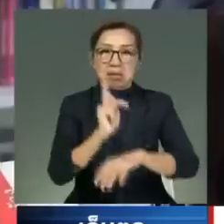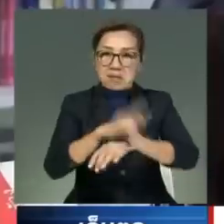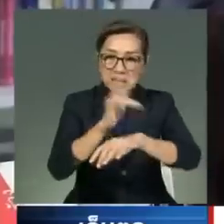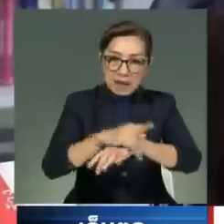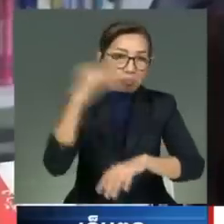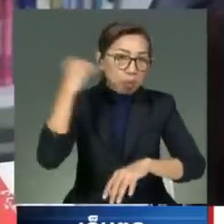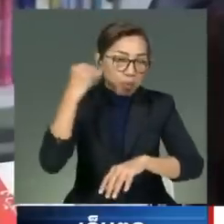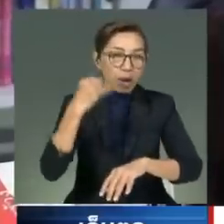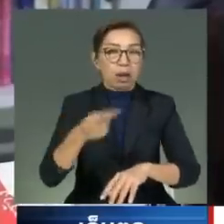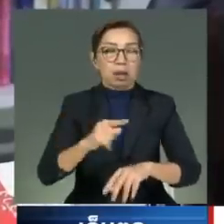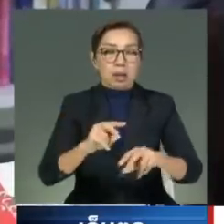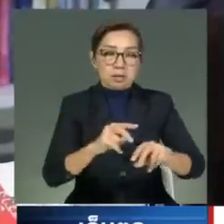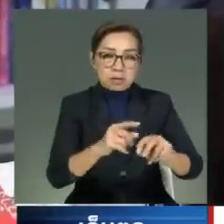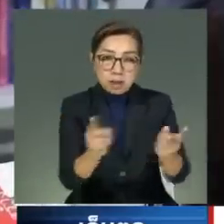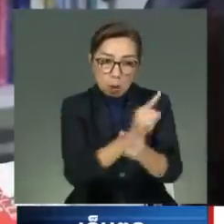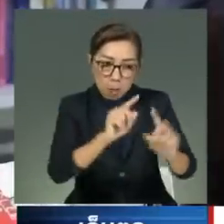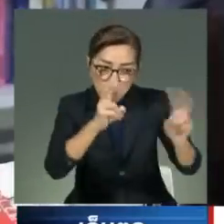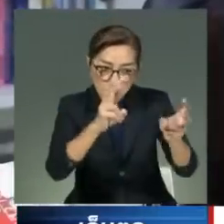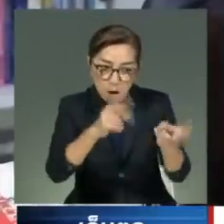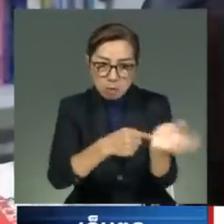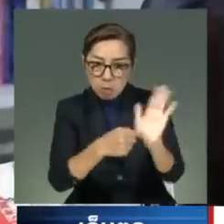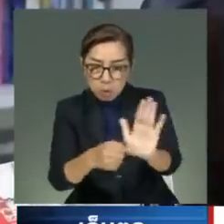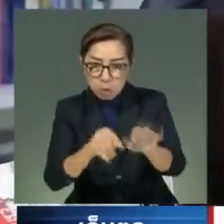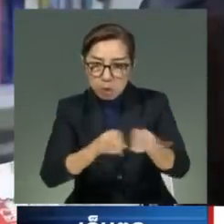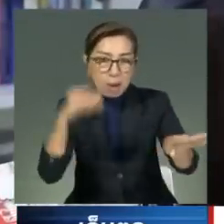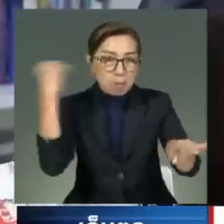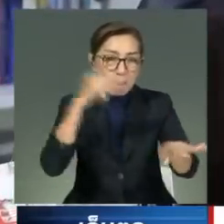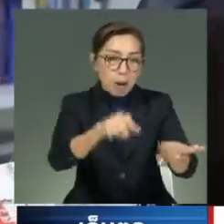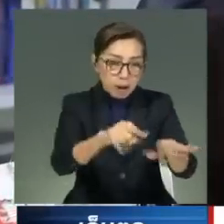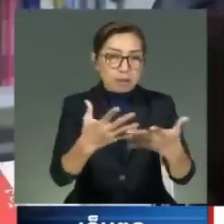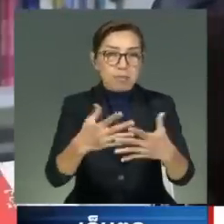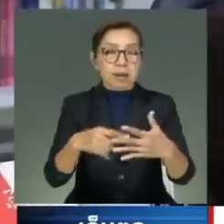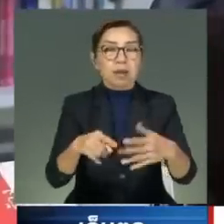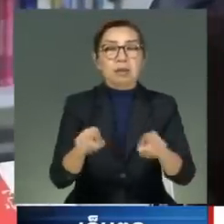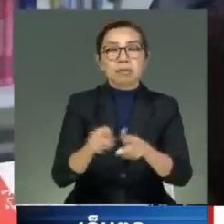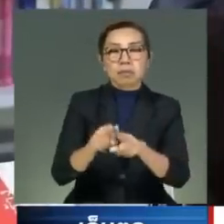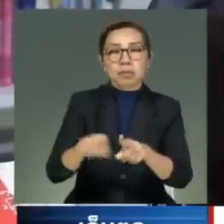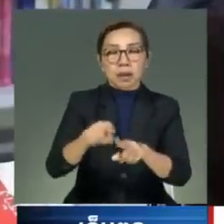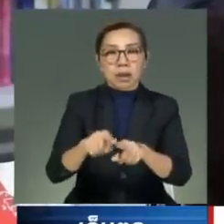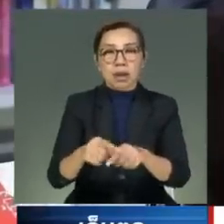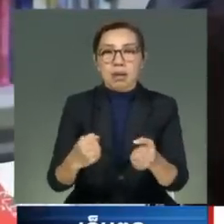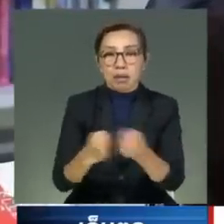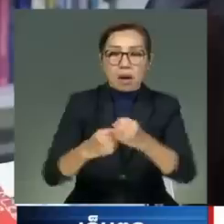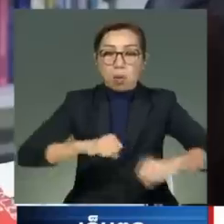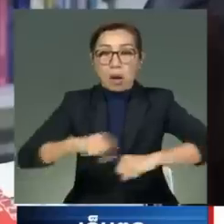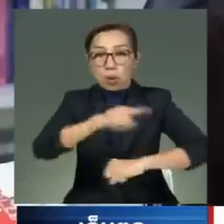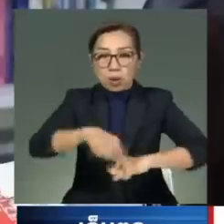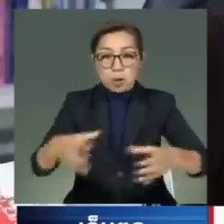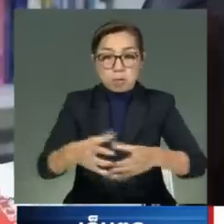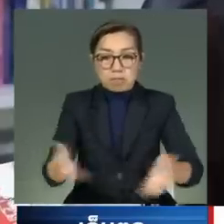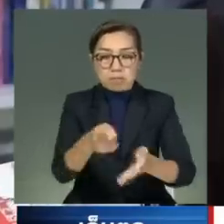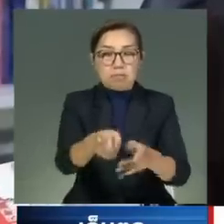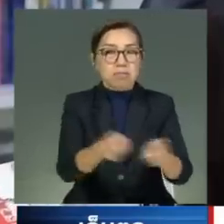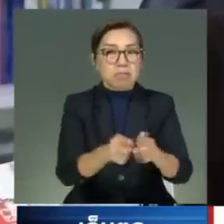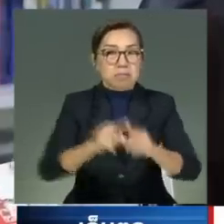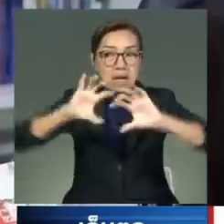นำเสนอประเด็นทางสังคมแล้วก็การเมืองที่แหลมคมล้อไปกับการเคลื่อนไหวของการเอ่อขับเคลื่อนของเยาวชนกลุ่มที่ต่อต้าน